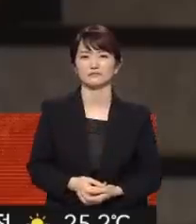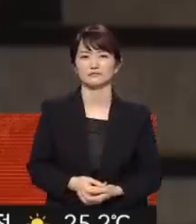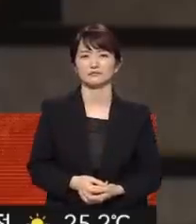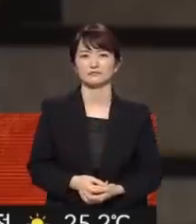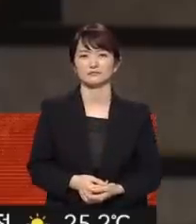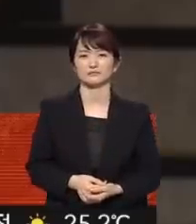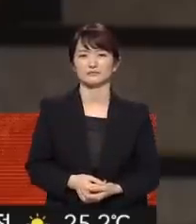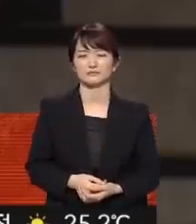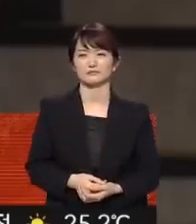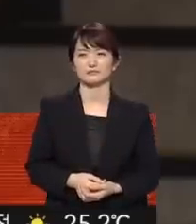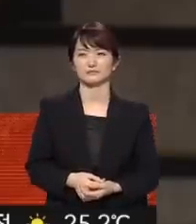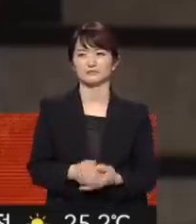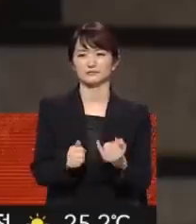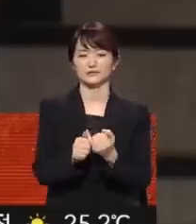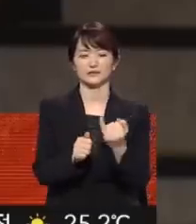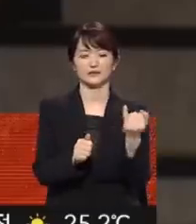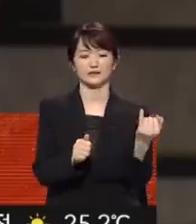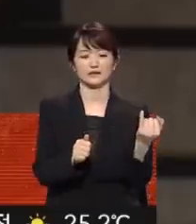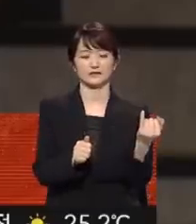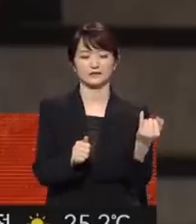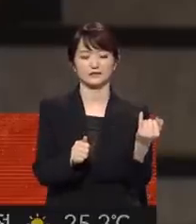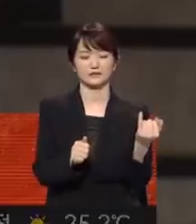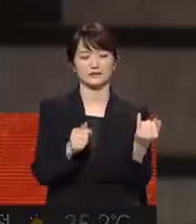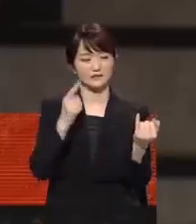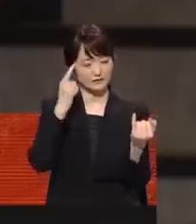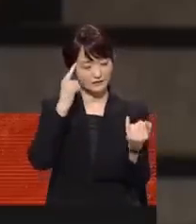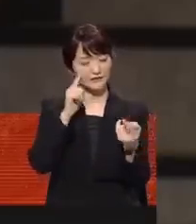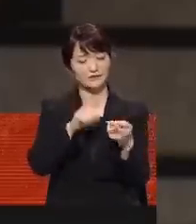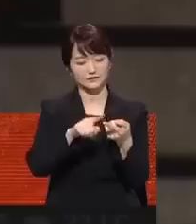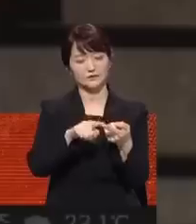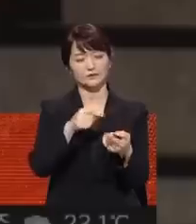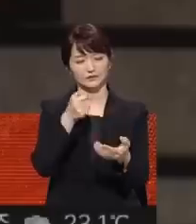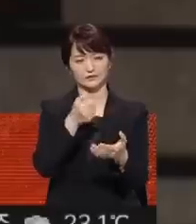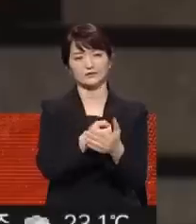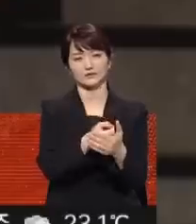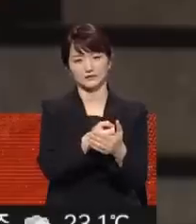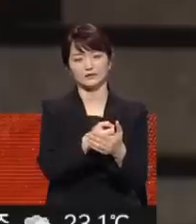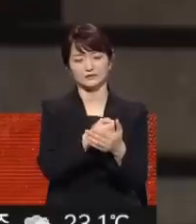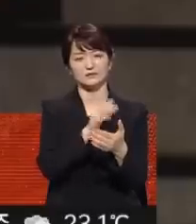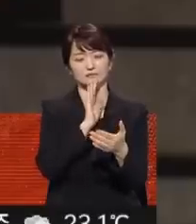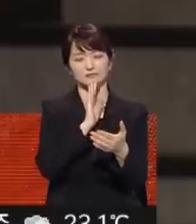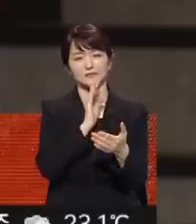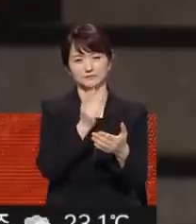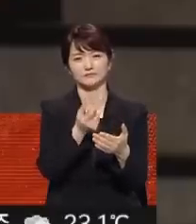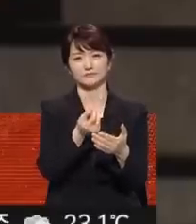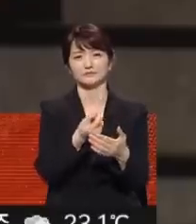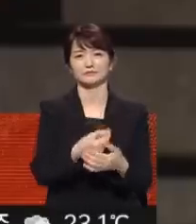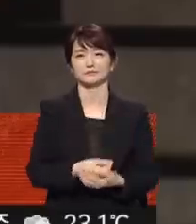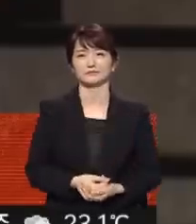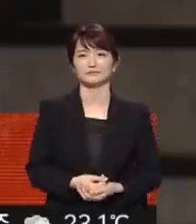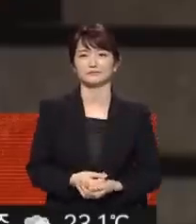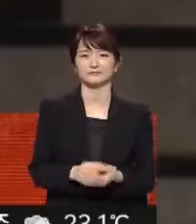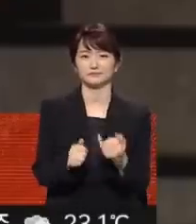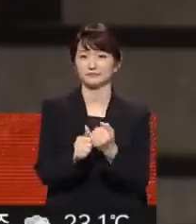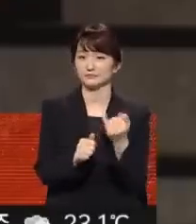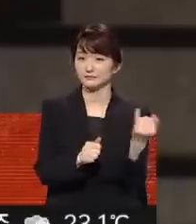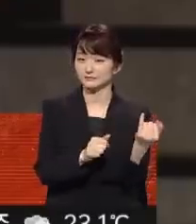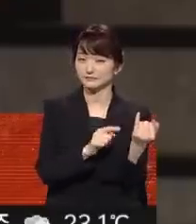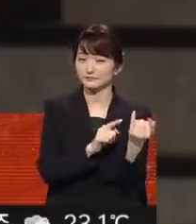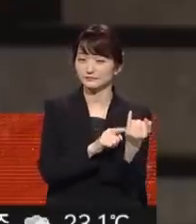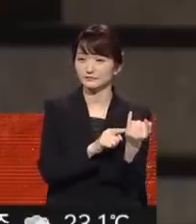그때부터는 아내 처분에 맡기는 것이 그게 당연한 그 귀결이긴 한데요. 글쎄요, 그 이제 아내가